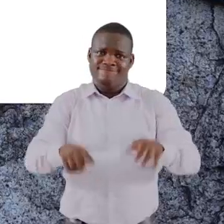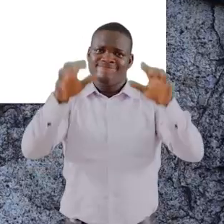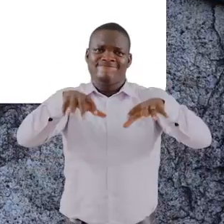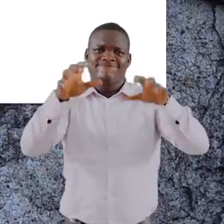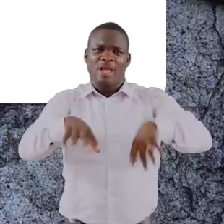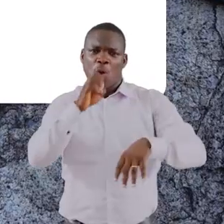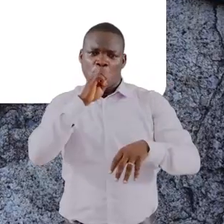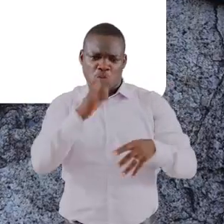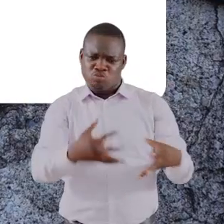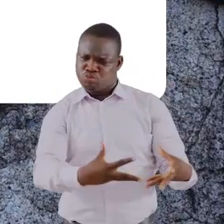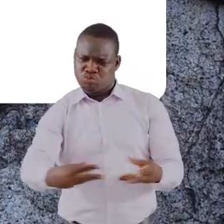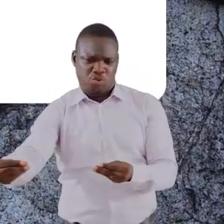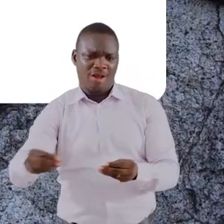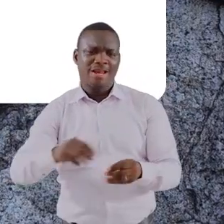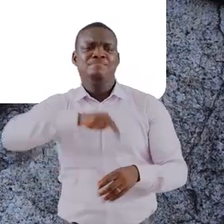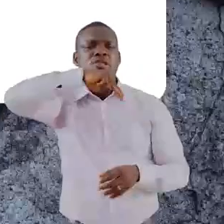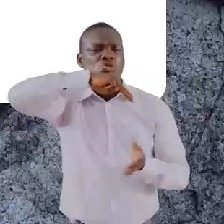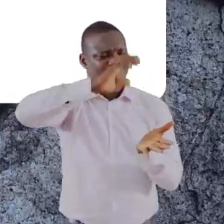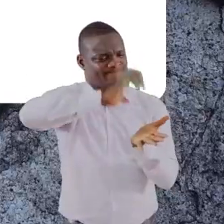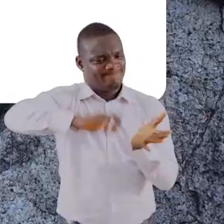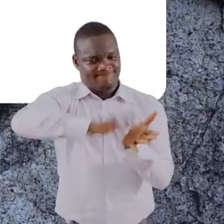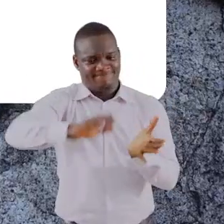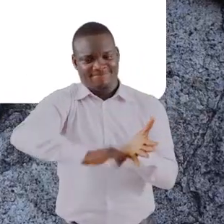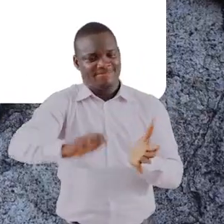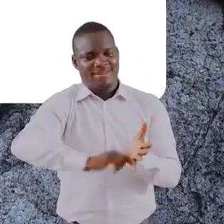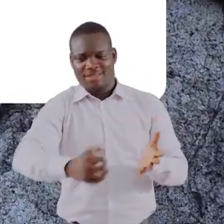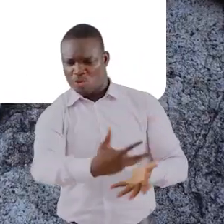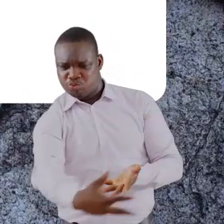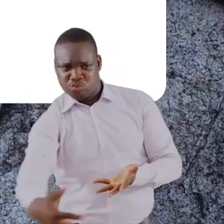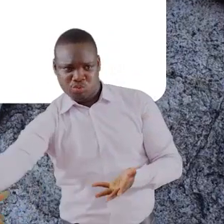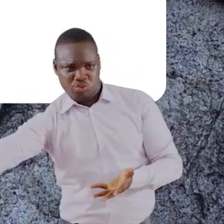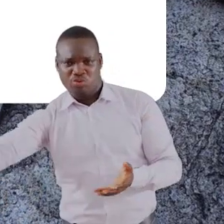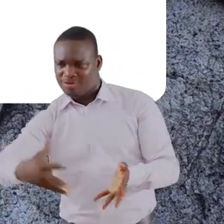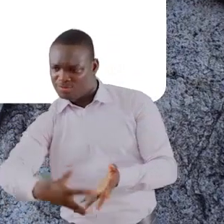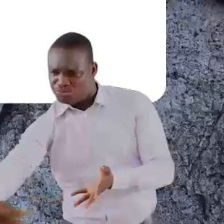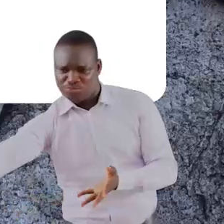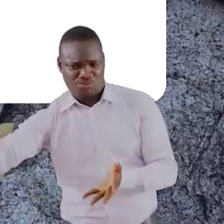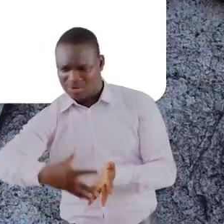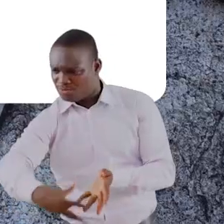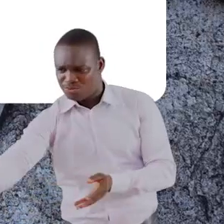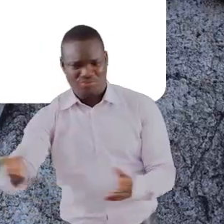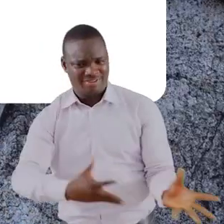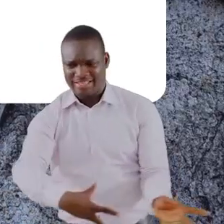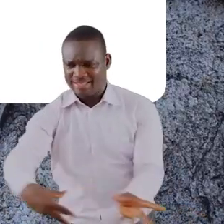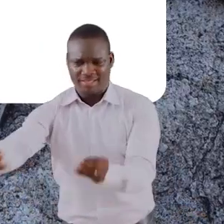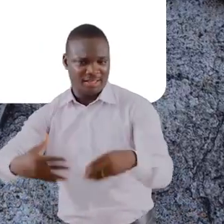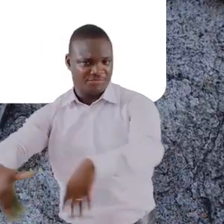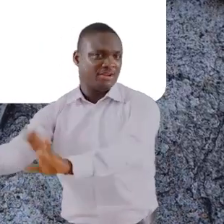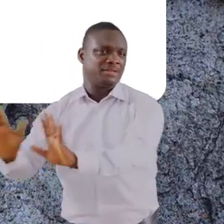de minéraux. En deuxième étape, ces minéraux sont transportés ou non.